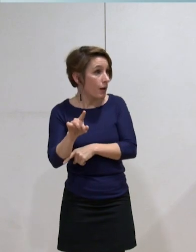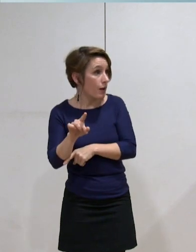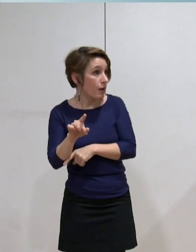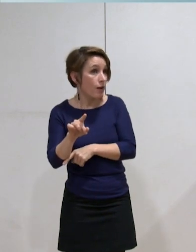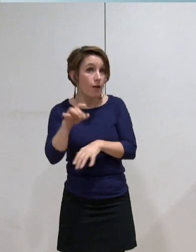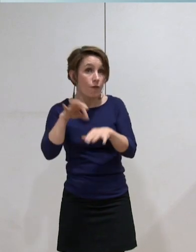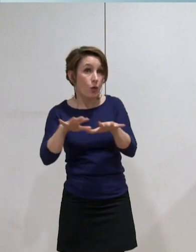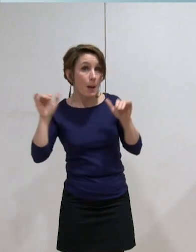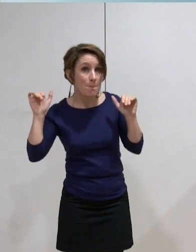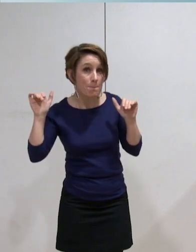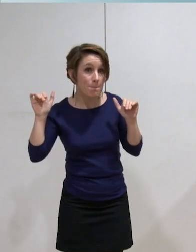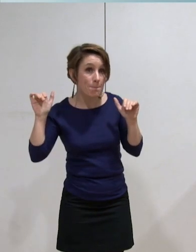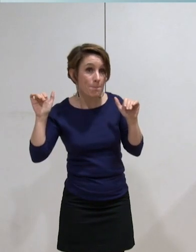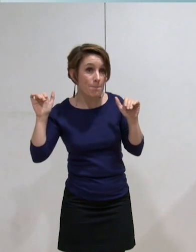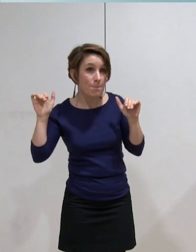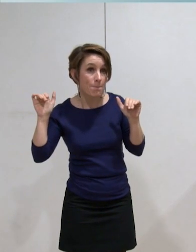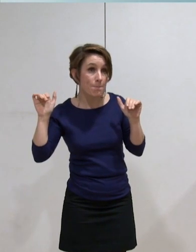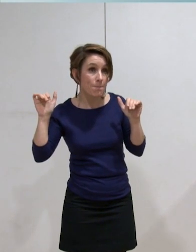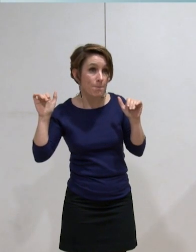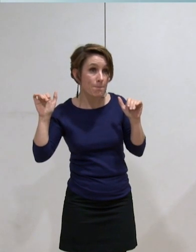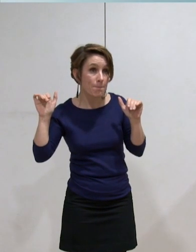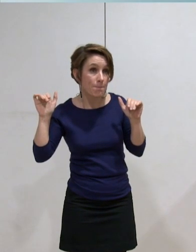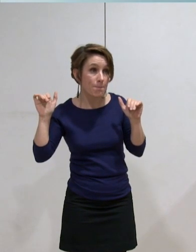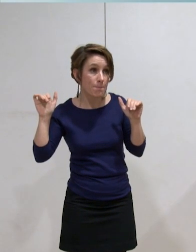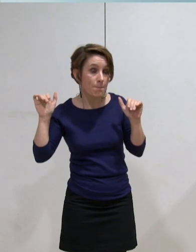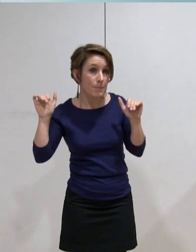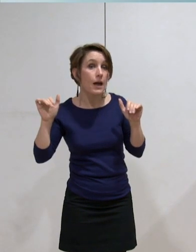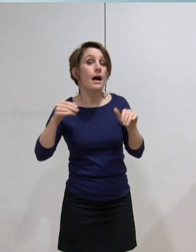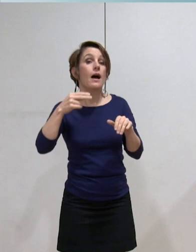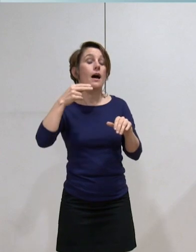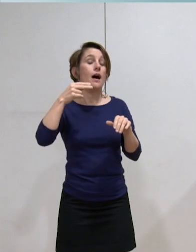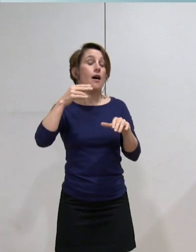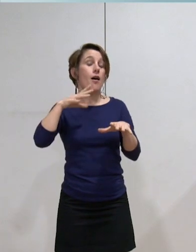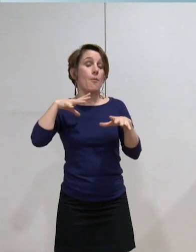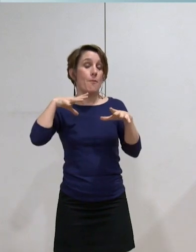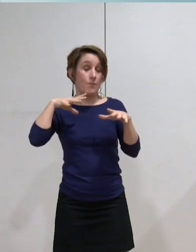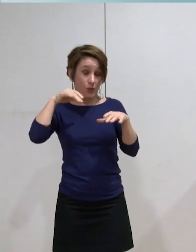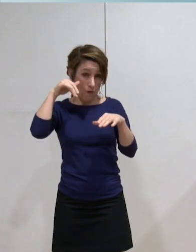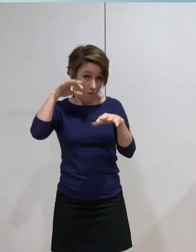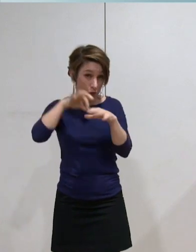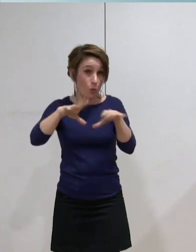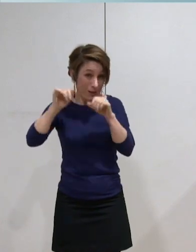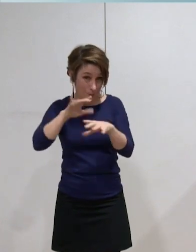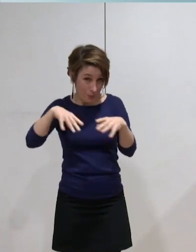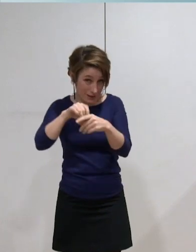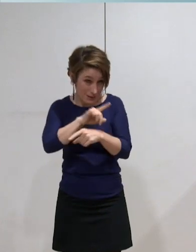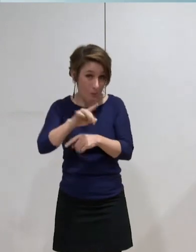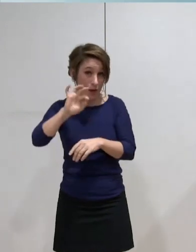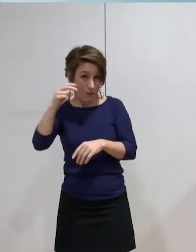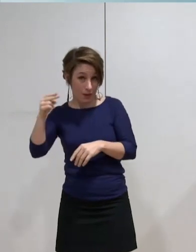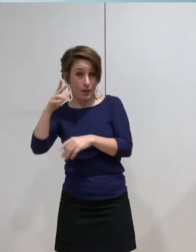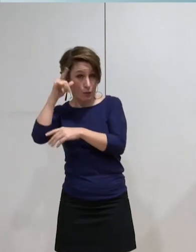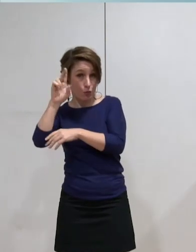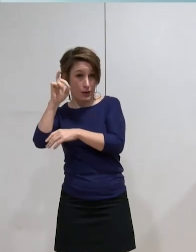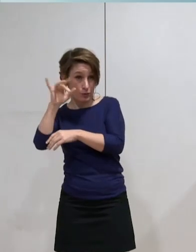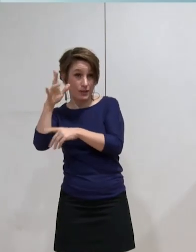qui s'abstient NPPV donc ne prend pas part au vote les républicains udi société civile qui s'abstient